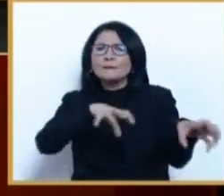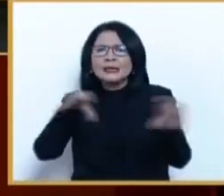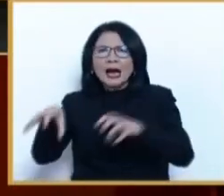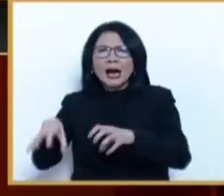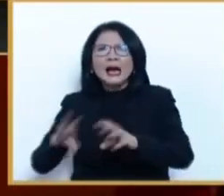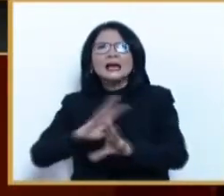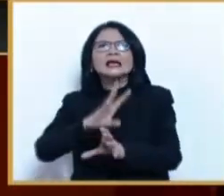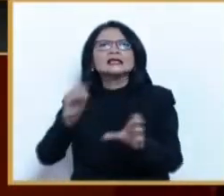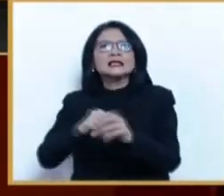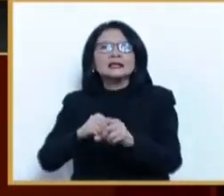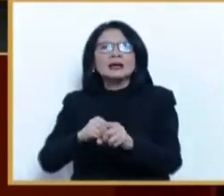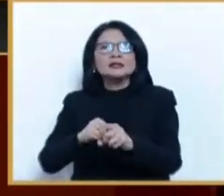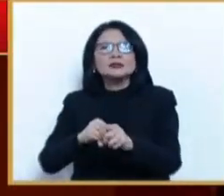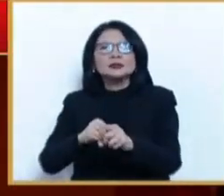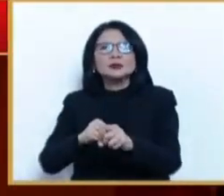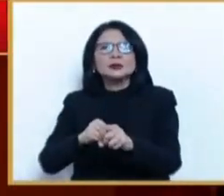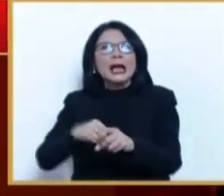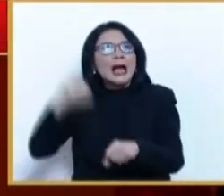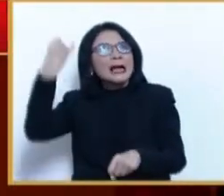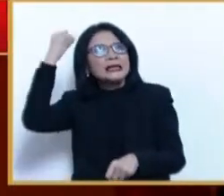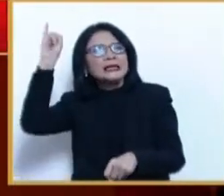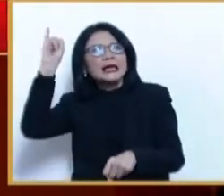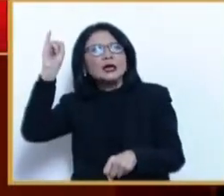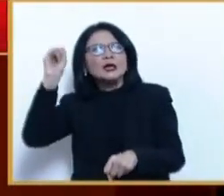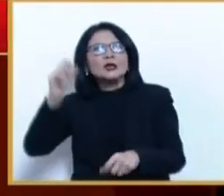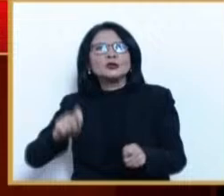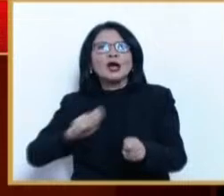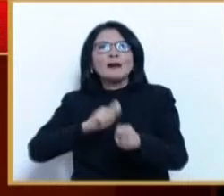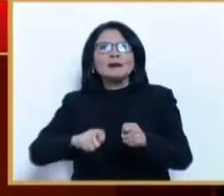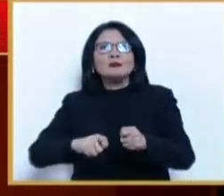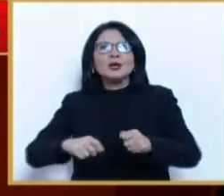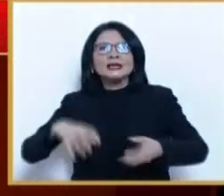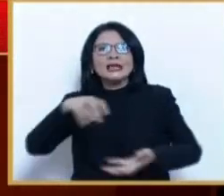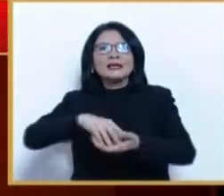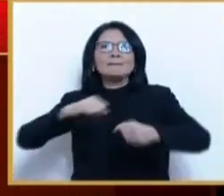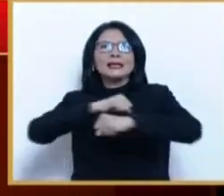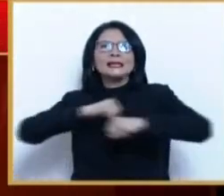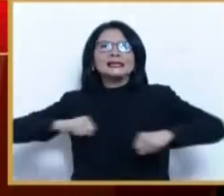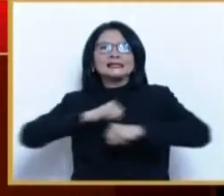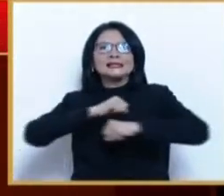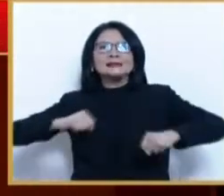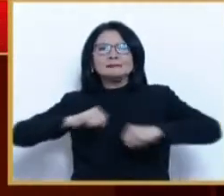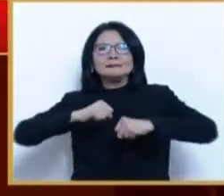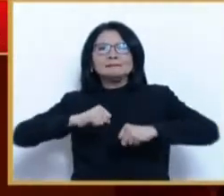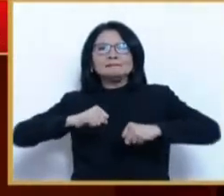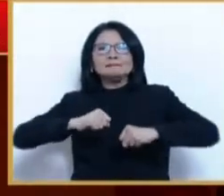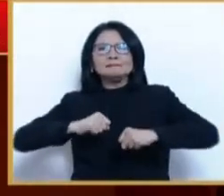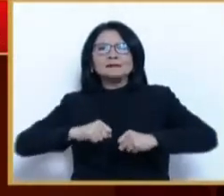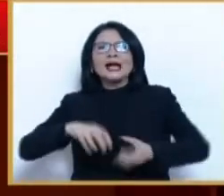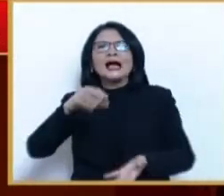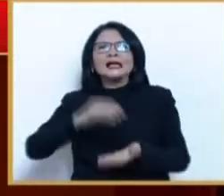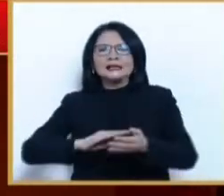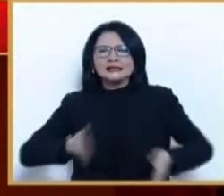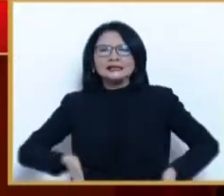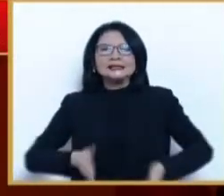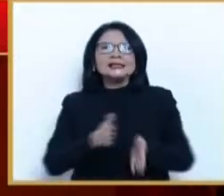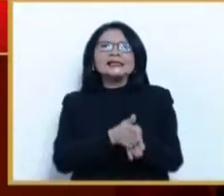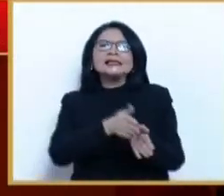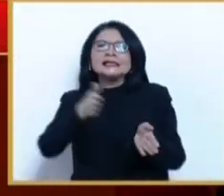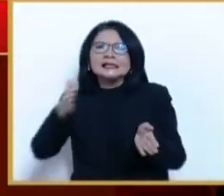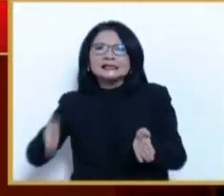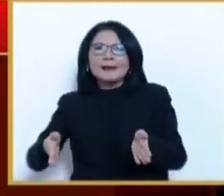gagasan Pak Kang Emil untuk membuat jy di samping halta menurut saya perlu dikaji kembali Terima kasih